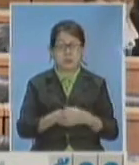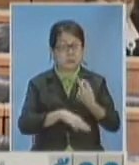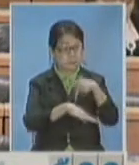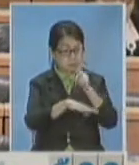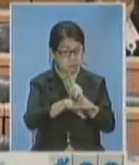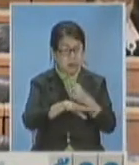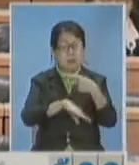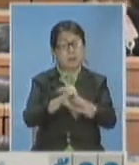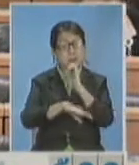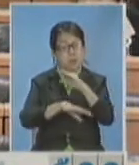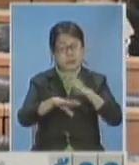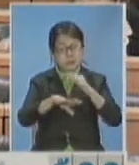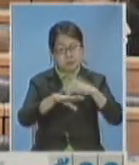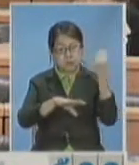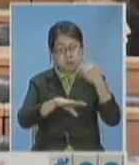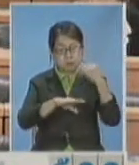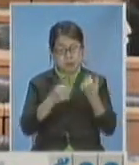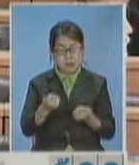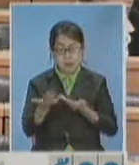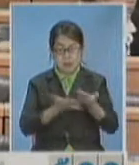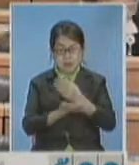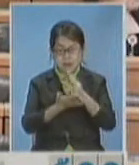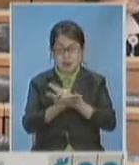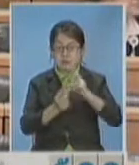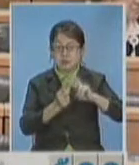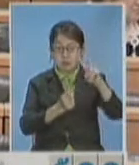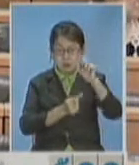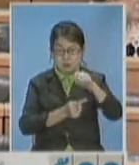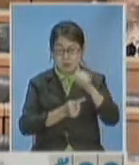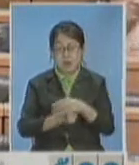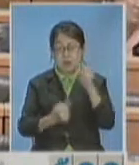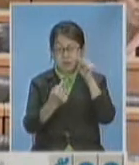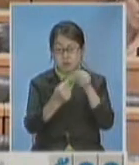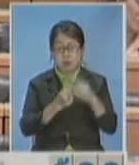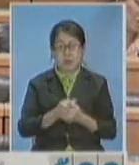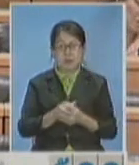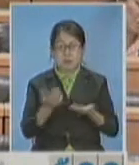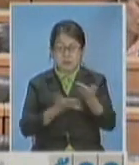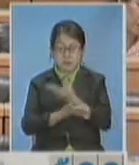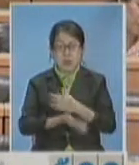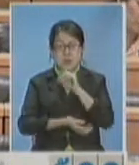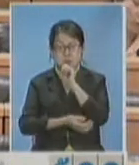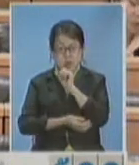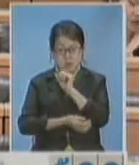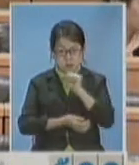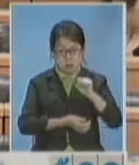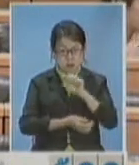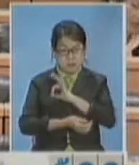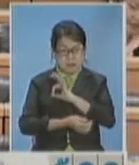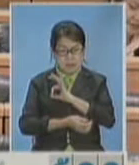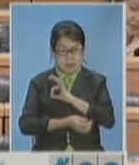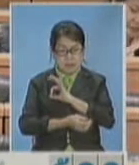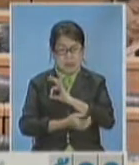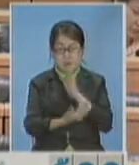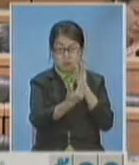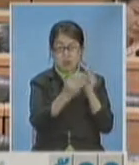ได้เน้นย้ำตลอดว่าการพิจารณาในวาระที่2เนี่ยเป็นการพิจารณาระหว่างสมาชิกกับกรรมธิการในการพิจาร